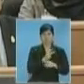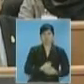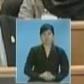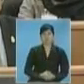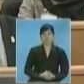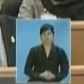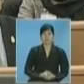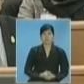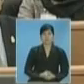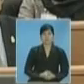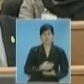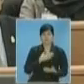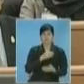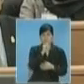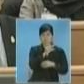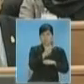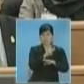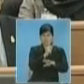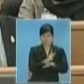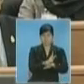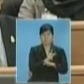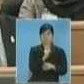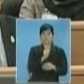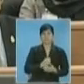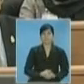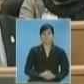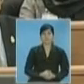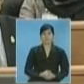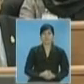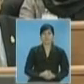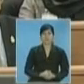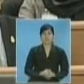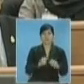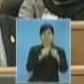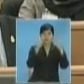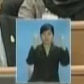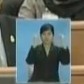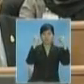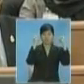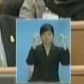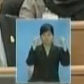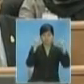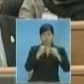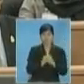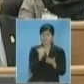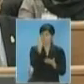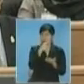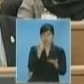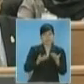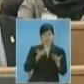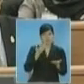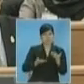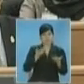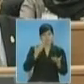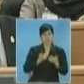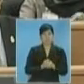ยกราบเรียนท่านประธานไปแล้วว่าที่จริงแล้วท่านนายกรัฐมนตรีไม่ว่าจะเป็นท่านใดก็ตามเนี่ย